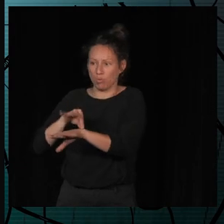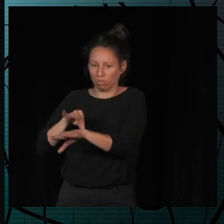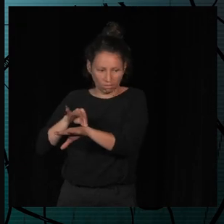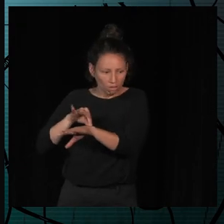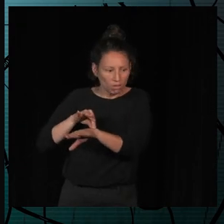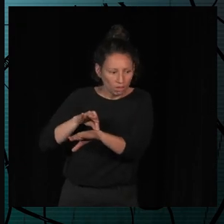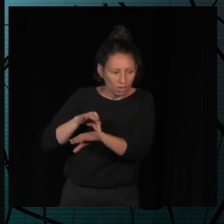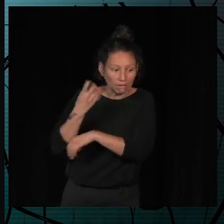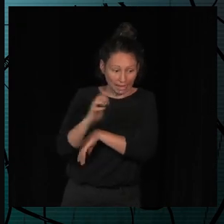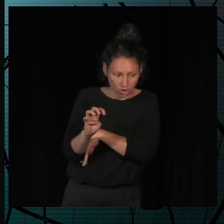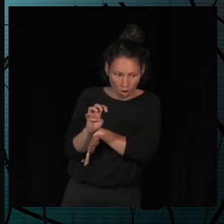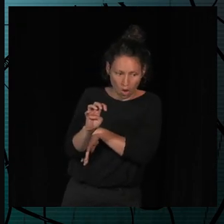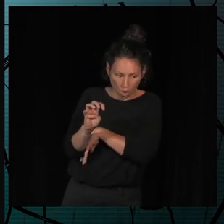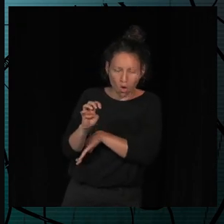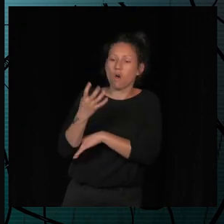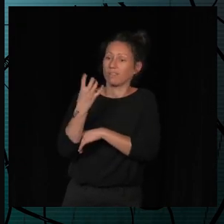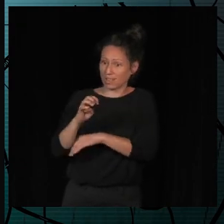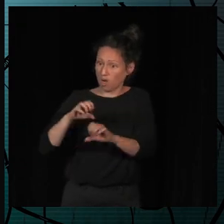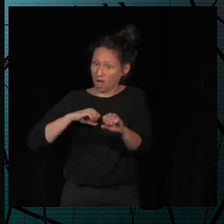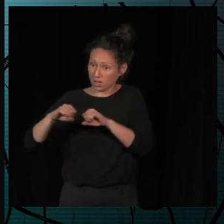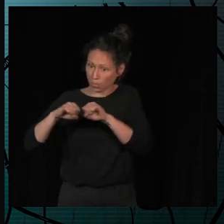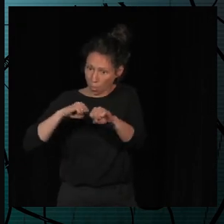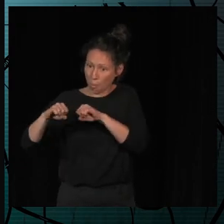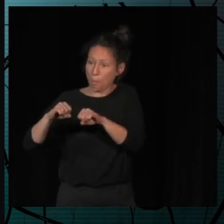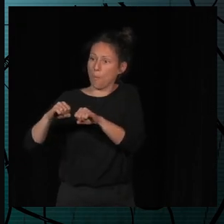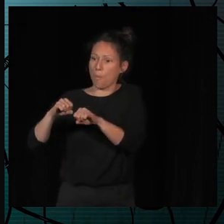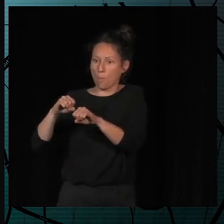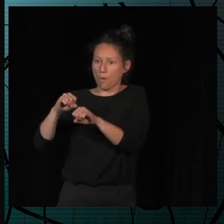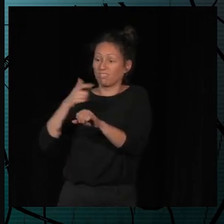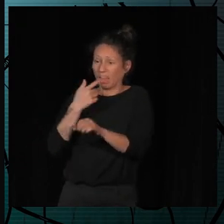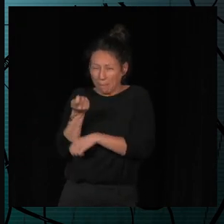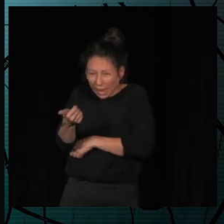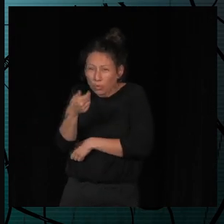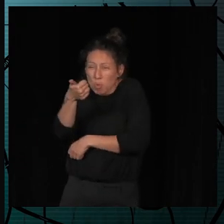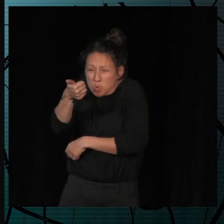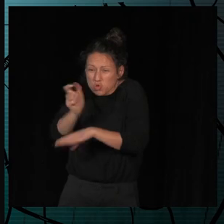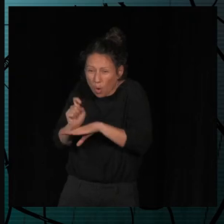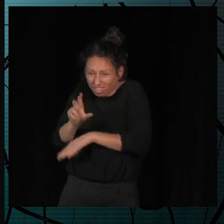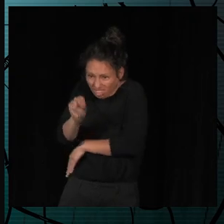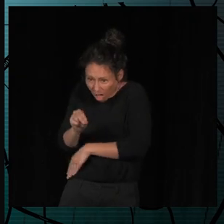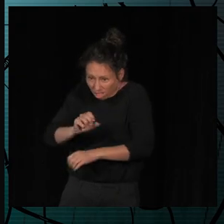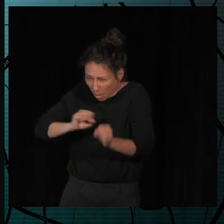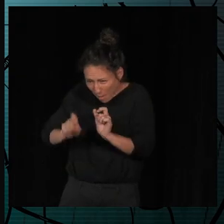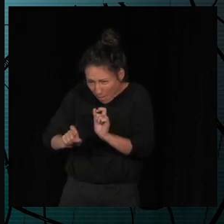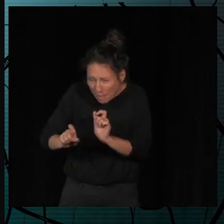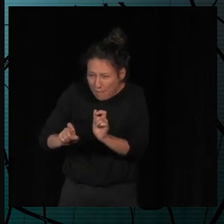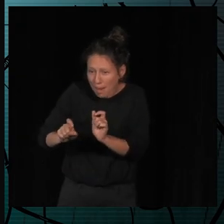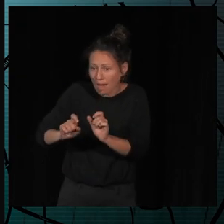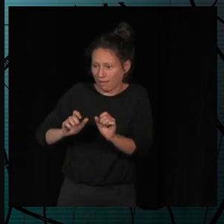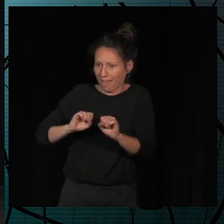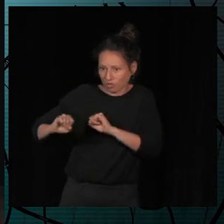minute ce qui fait presque 30 actions par seconde et donc là on arrive dans un truc qui dépasse l'entendement en fait en terme de